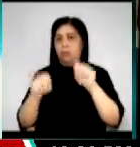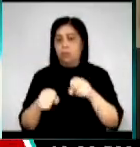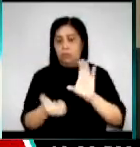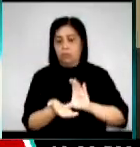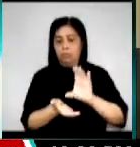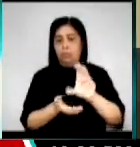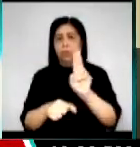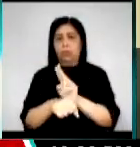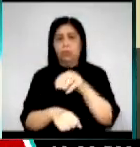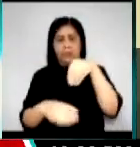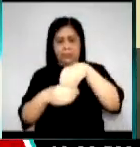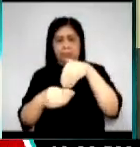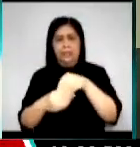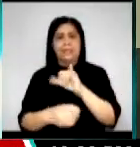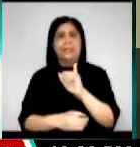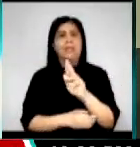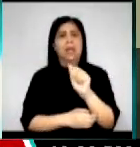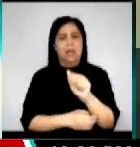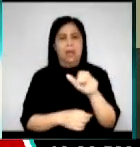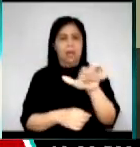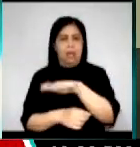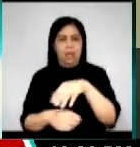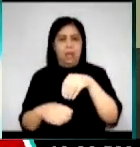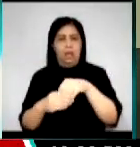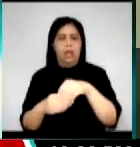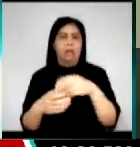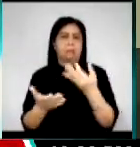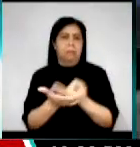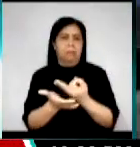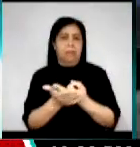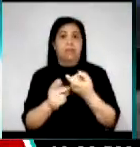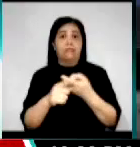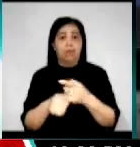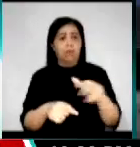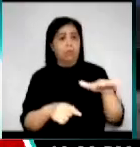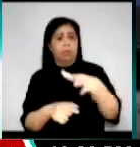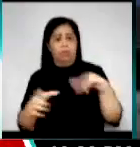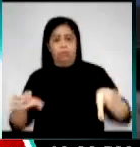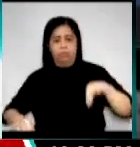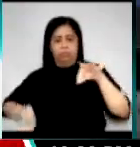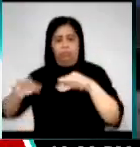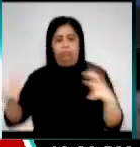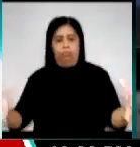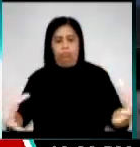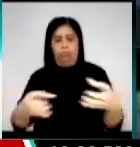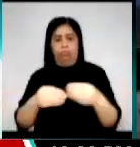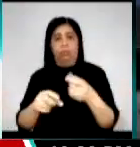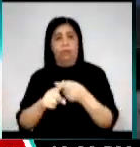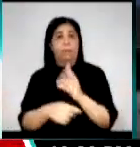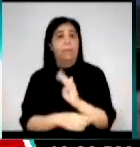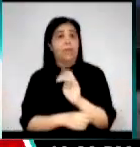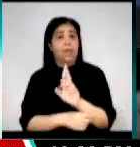internal revenue allotment ng mga LGU na manggagaling sa lahat ng kita na nakolekta ng BIR at customs.